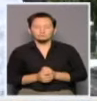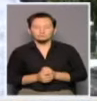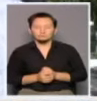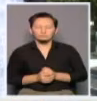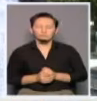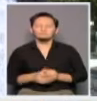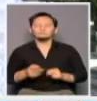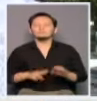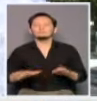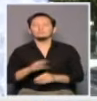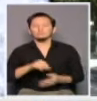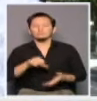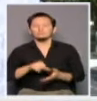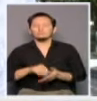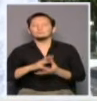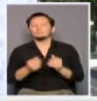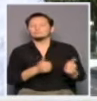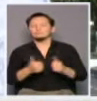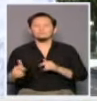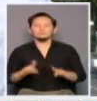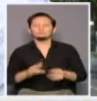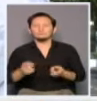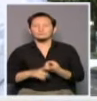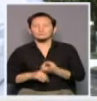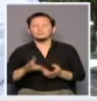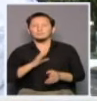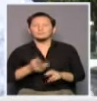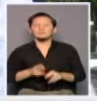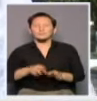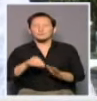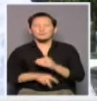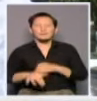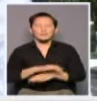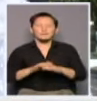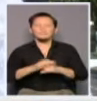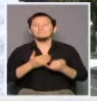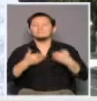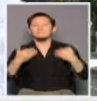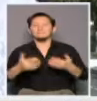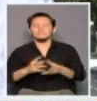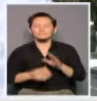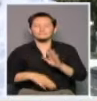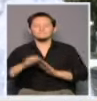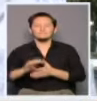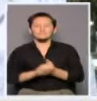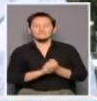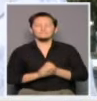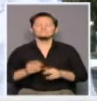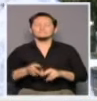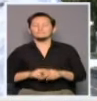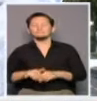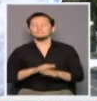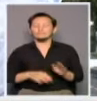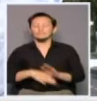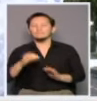Приходя сюда, наши дети обучаются всему хорошему. Желаю им всем счастья. Своему народу желаю благополучия и мира. Дай Бог встретить